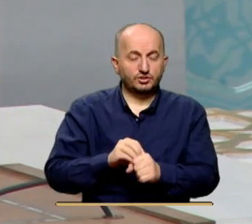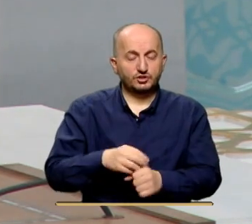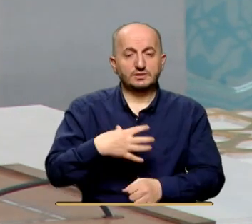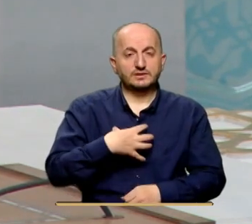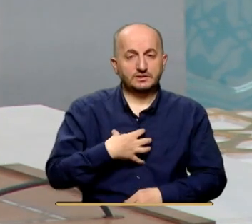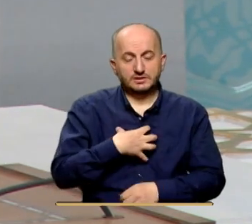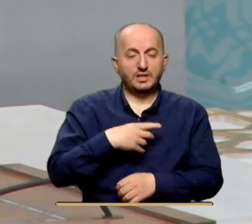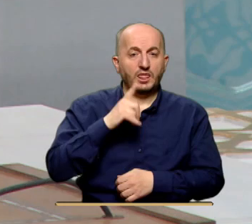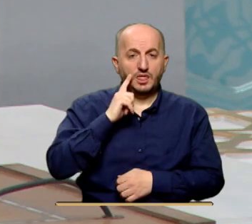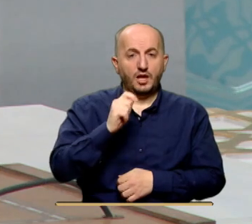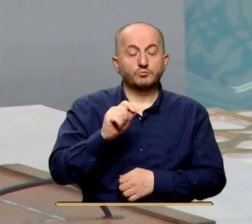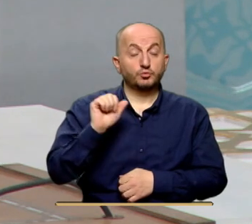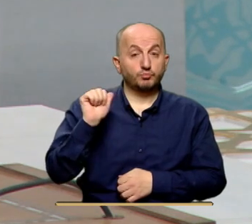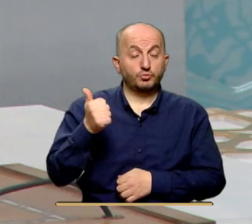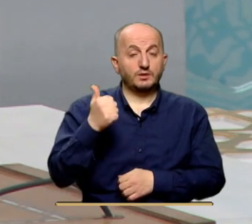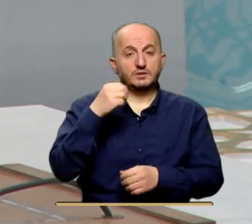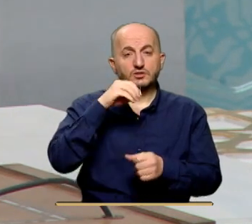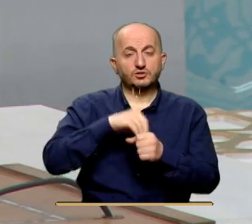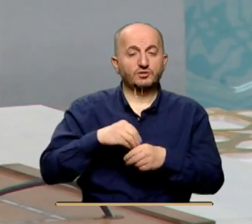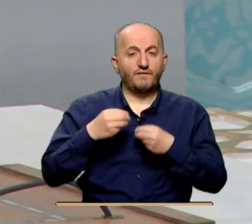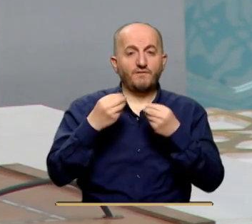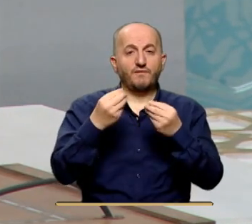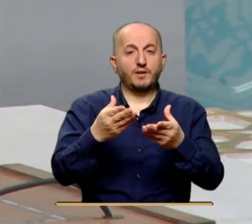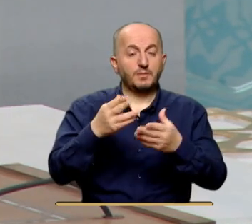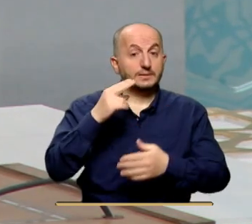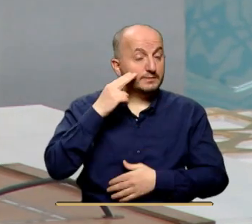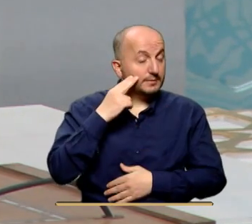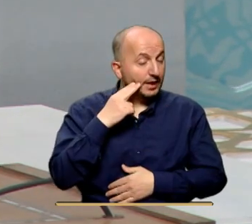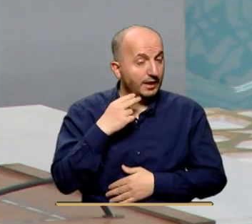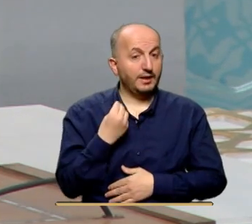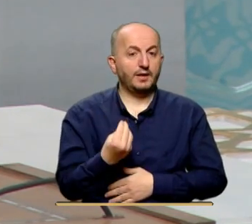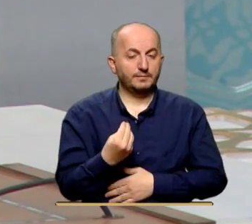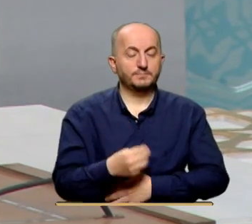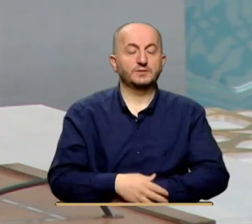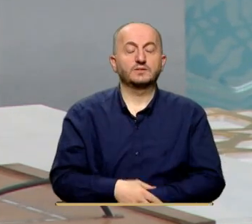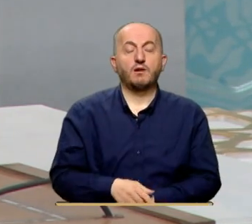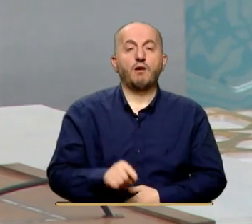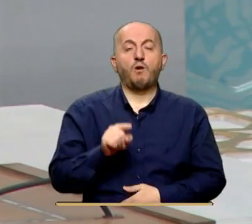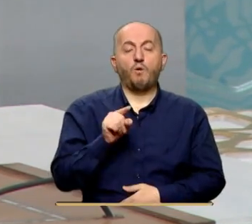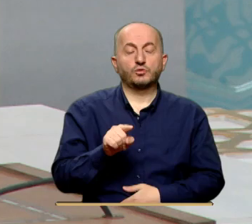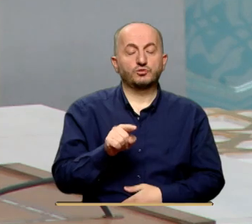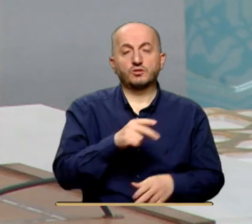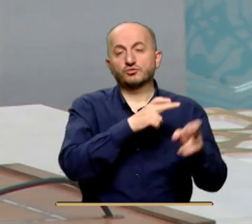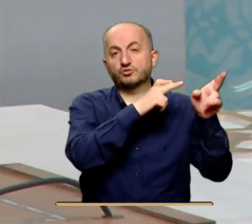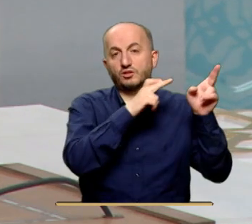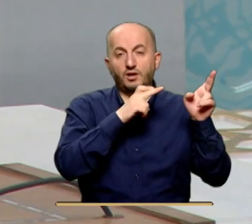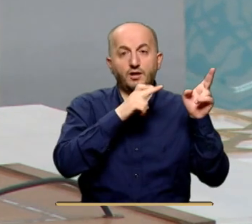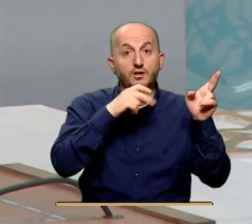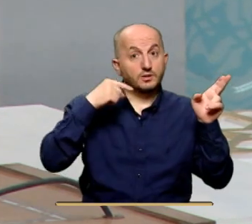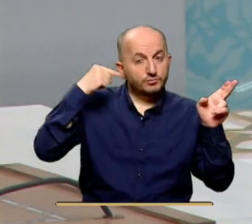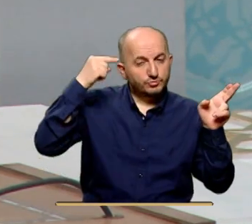din, namus ve mukaddes için vermek ise bir erdemdir. O açıdan Çanakkale